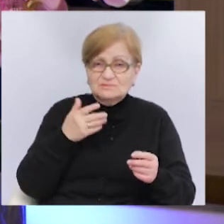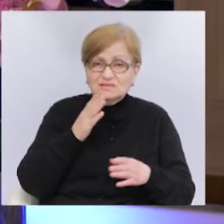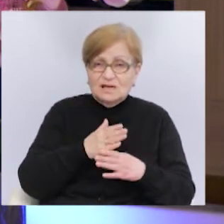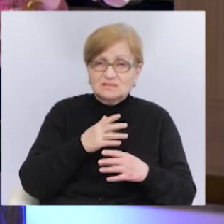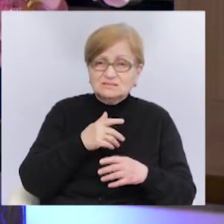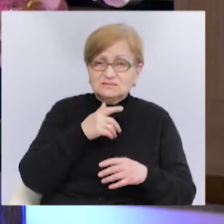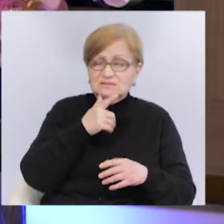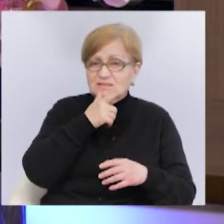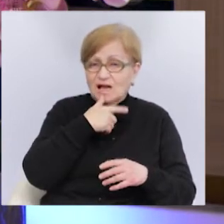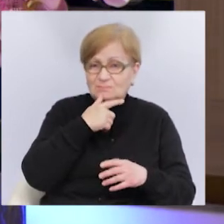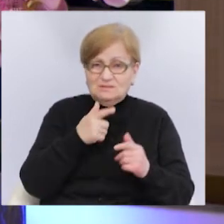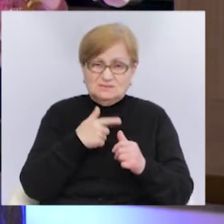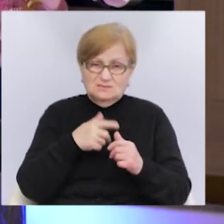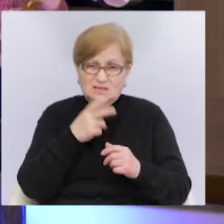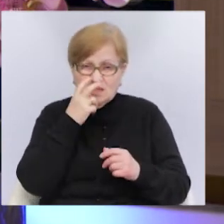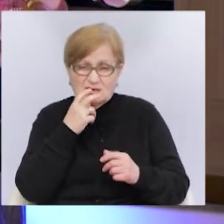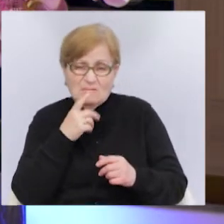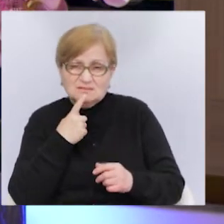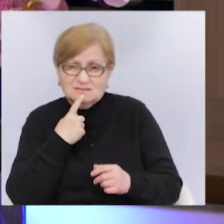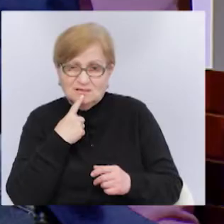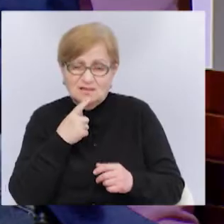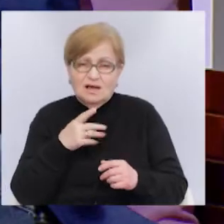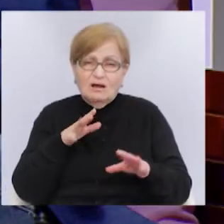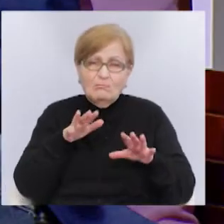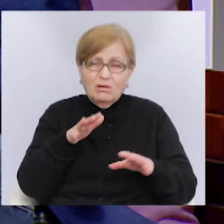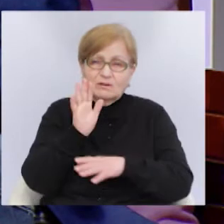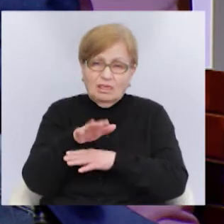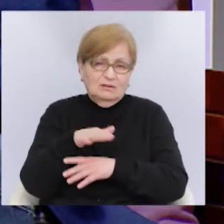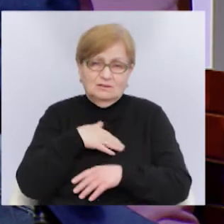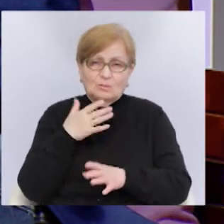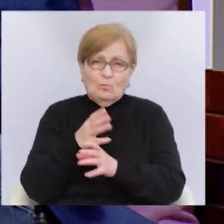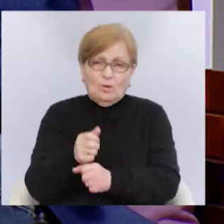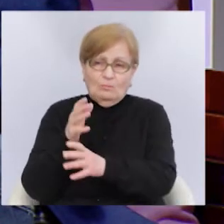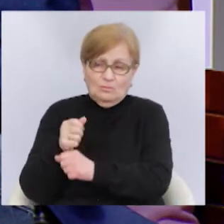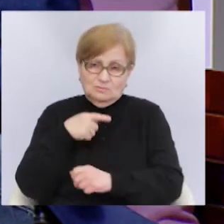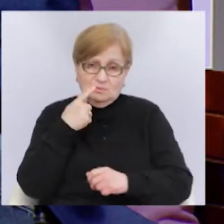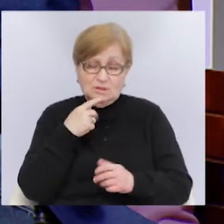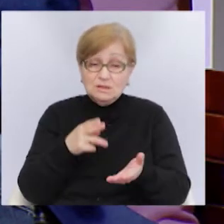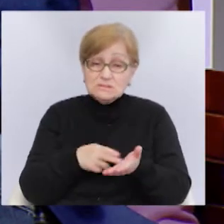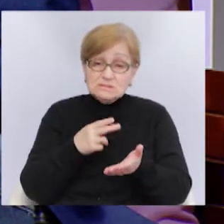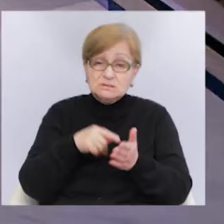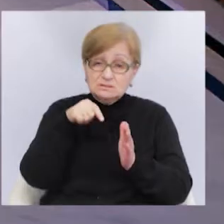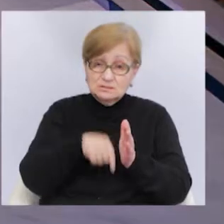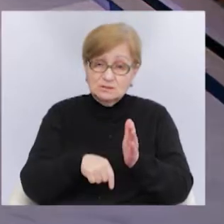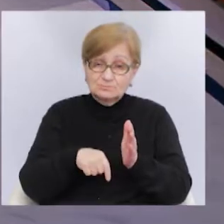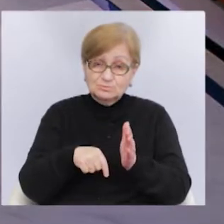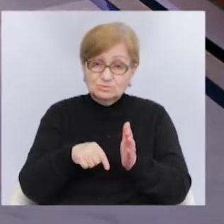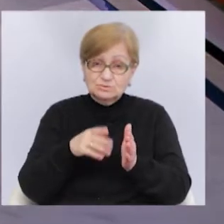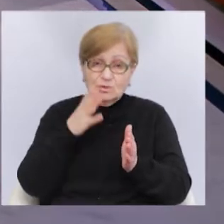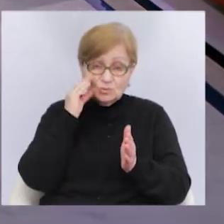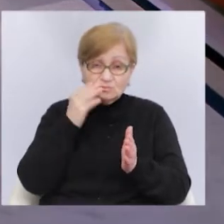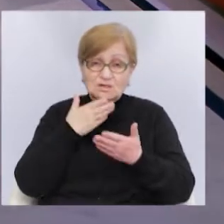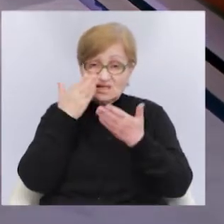ენა. ადამიანები ეკონომიური არის ხარჯებიან ბევრი სიტყვების, სა თქმაა. აი ციგნებში ენა,